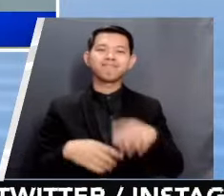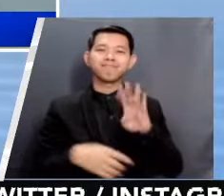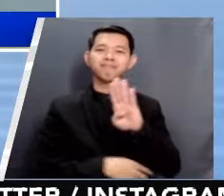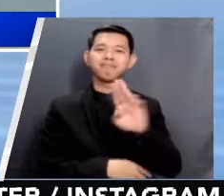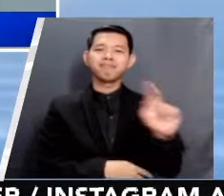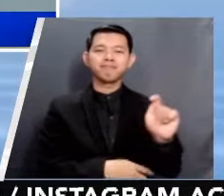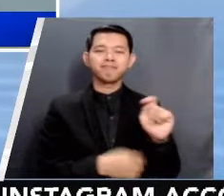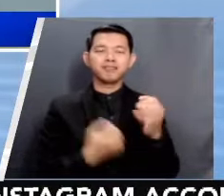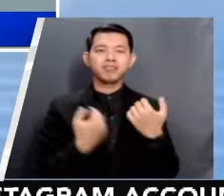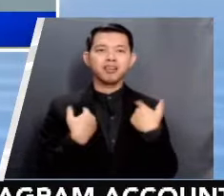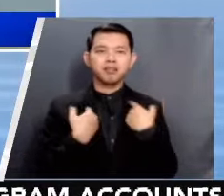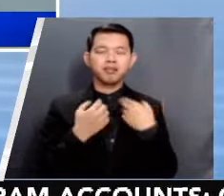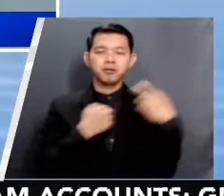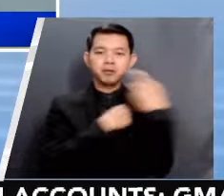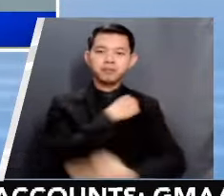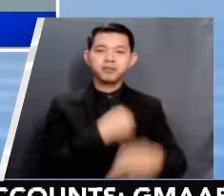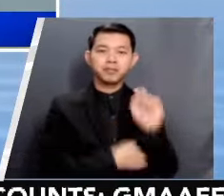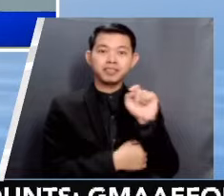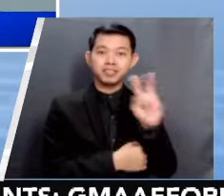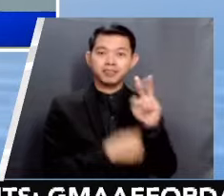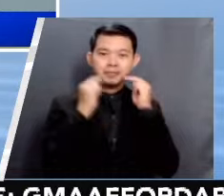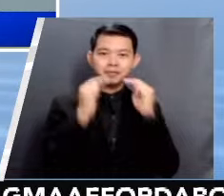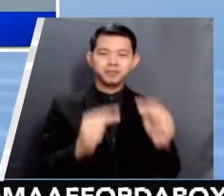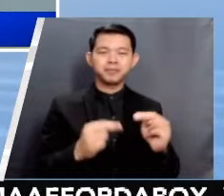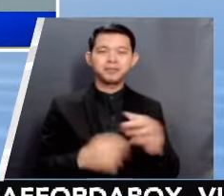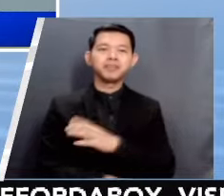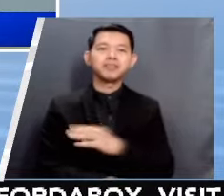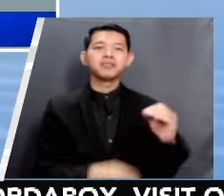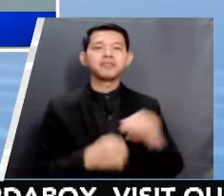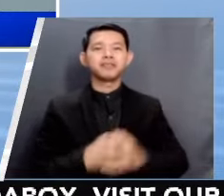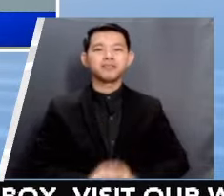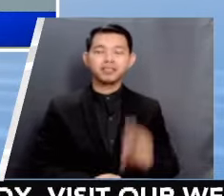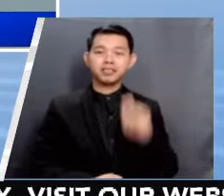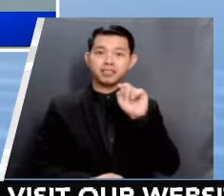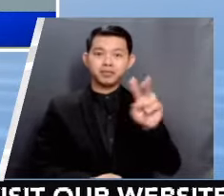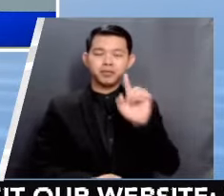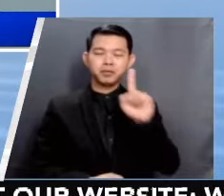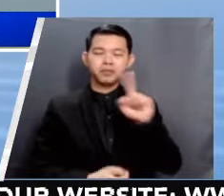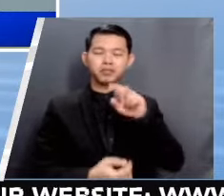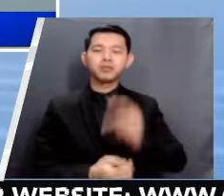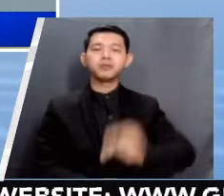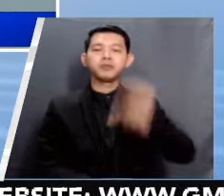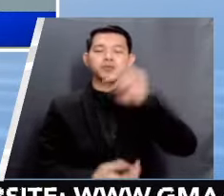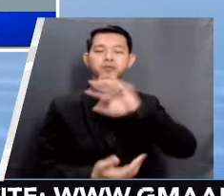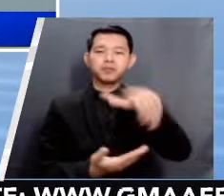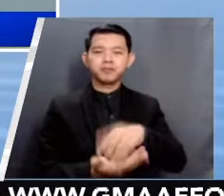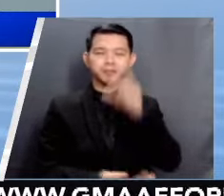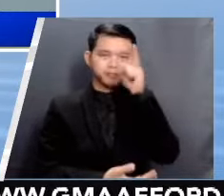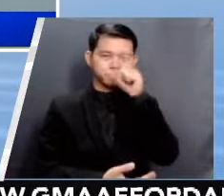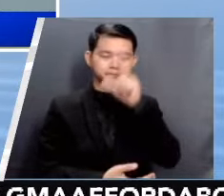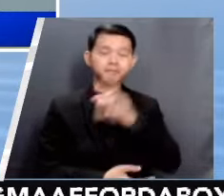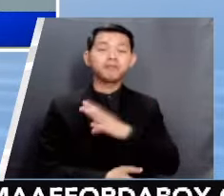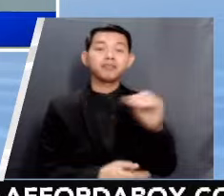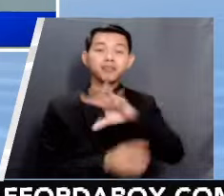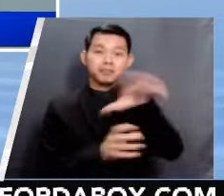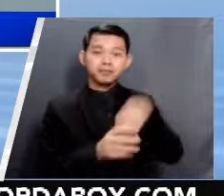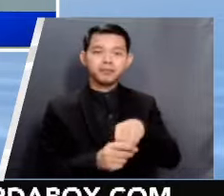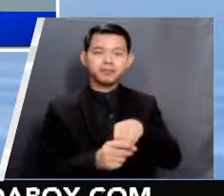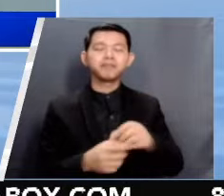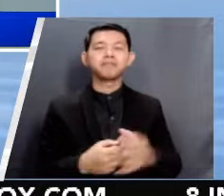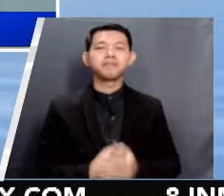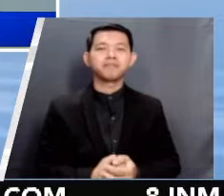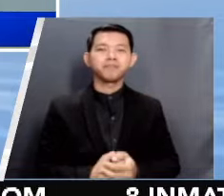TV News. Si Chris Zuniga ng GMA Regional TV 1 North Central Luzon. Kasalo rin natin si Sarah Hilomen Velasco ng GMA Regional TV